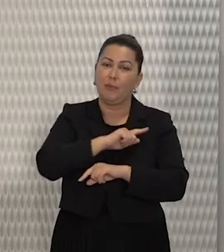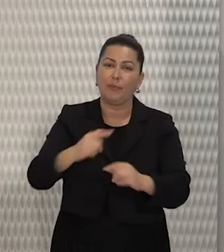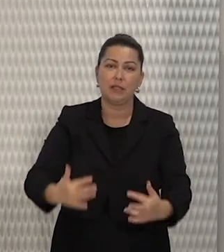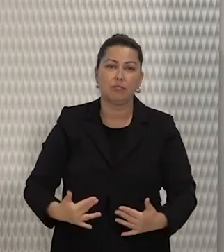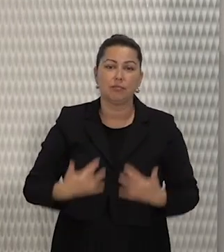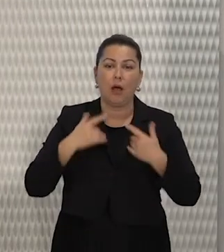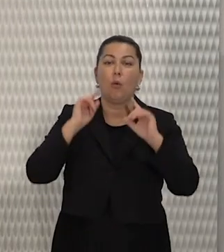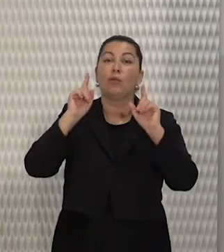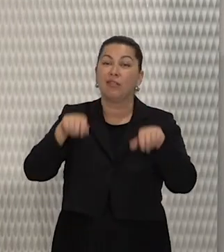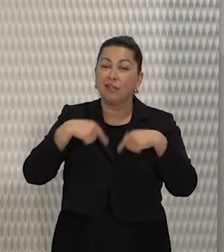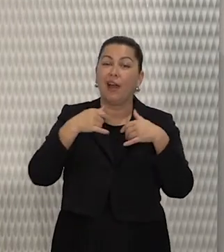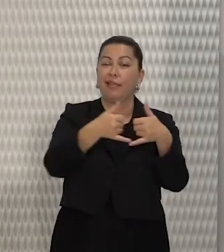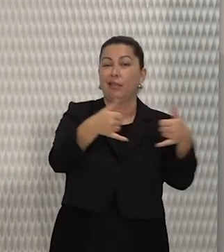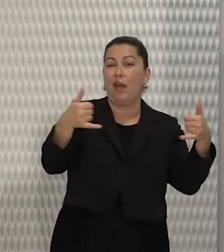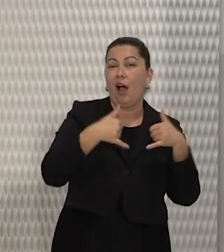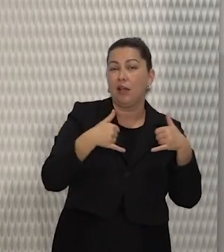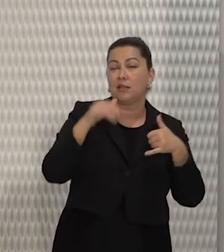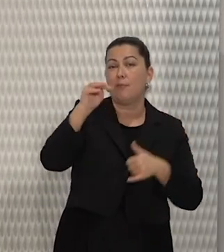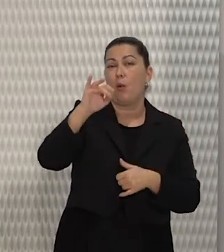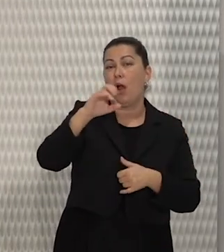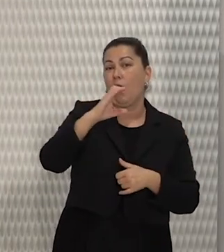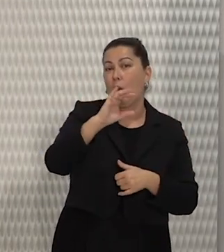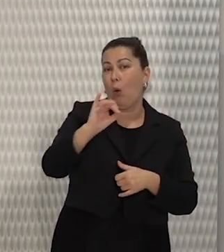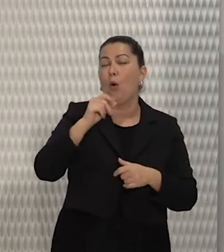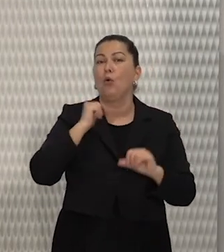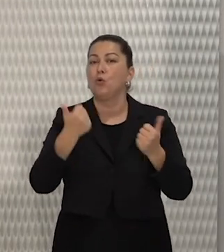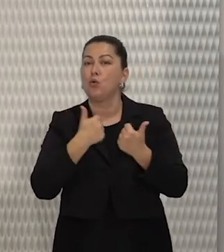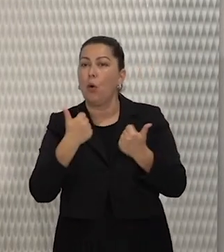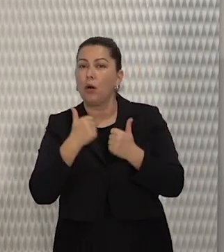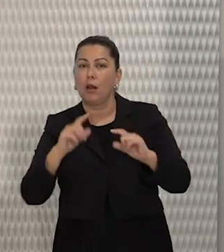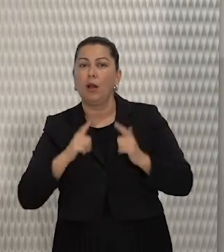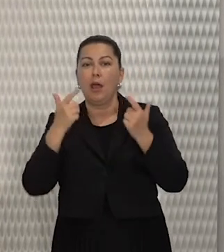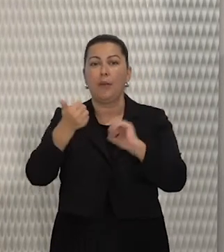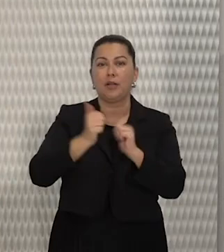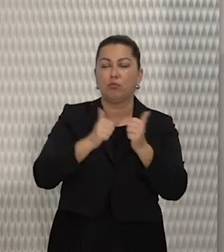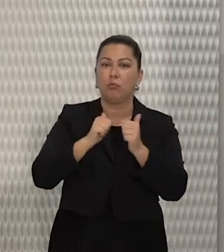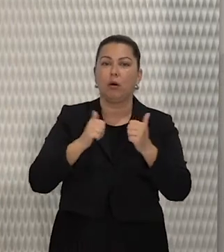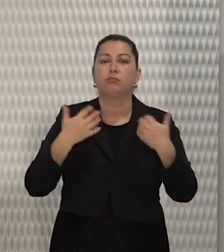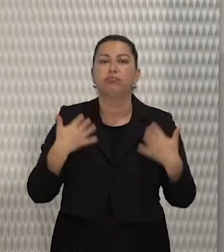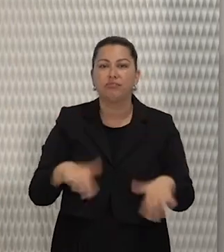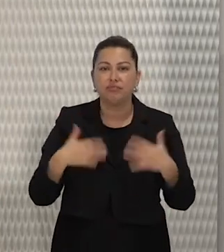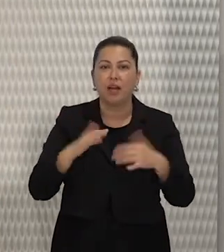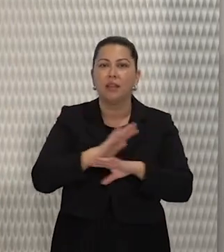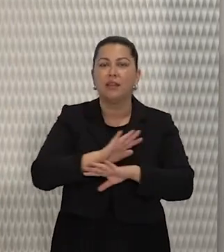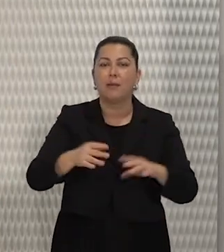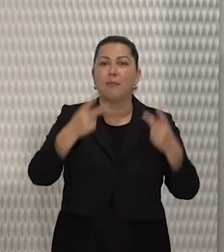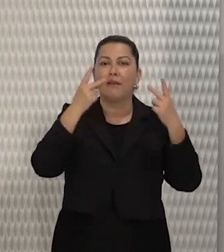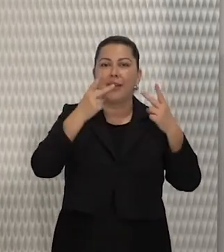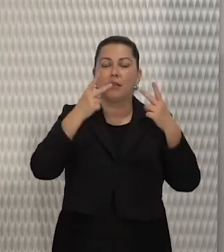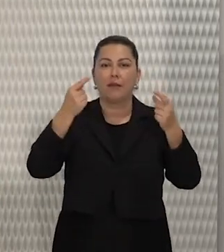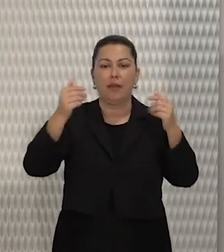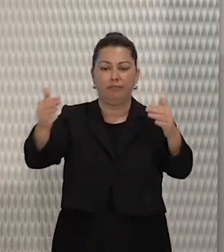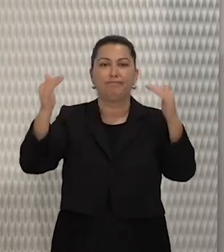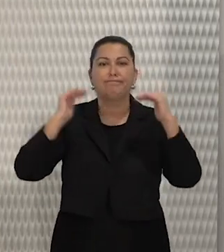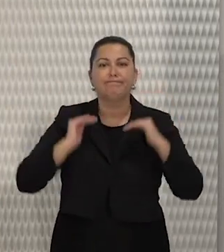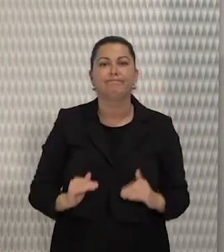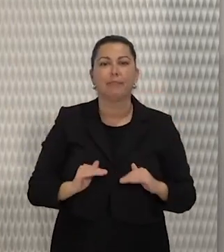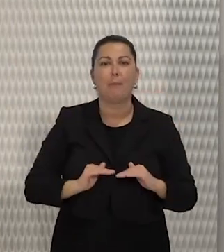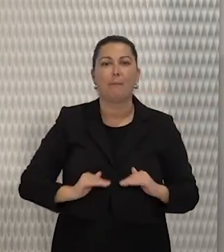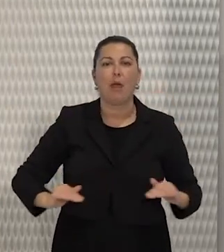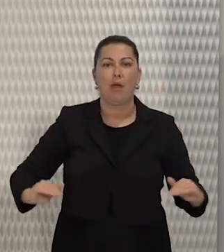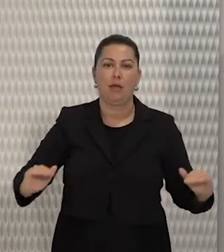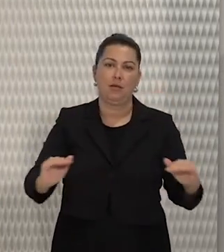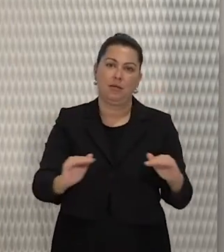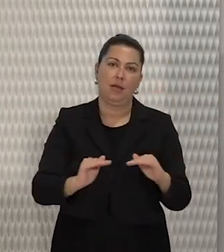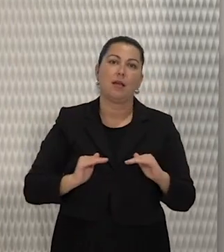Terrasse in Monaco und der Sportler und das tolle Leben gar nicht mehr so wichtig auf einmal. Dann wirst du runterreduziert auf die Basics. Und da gab es für mich